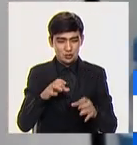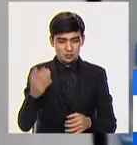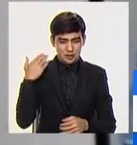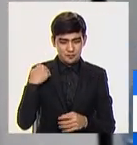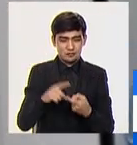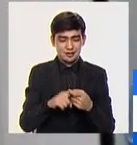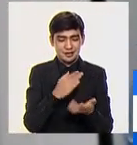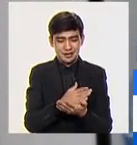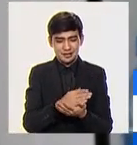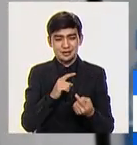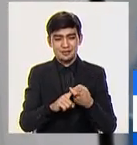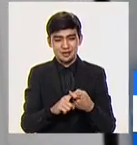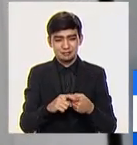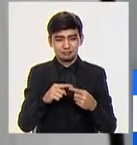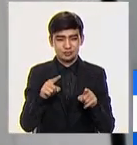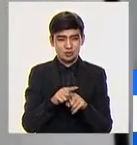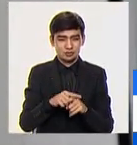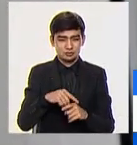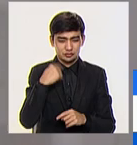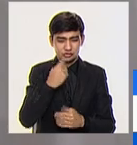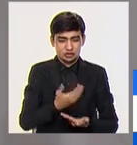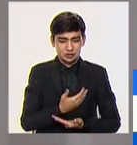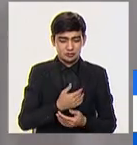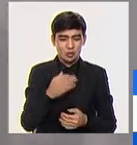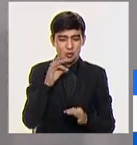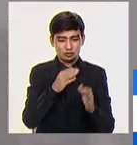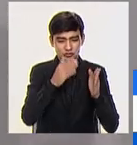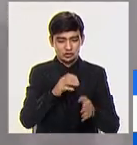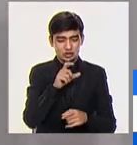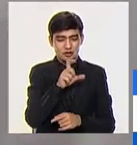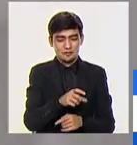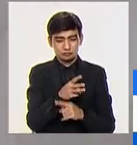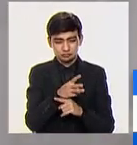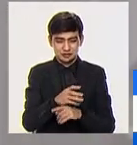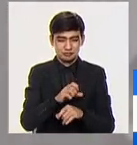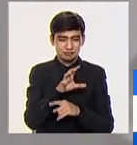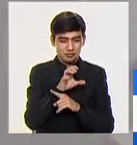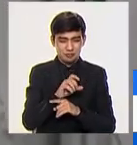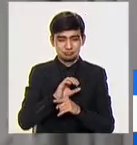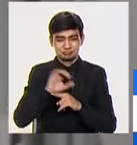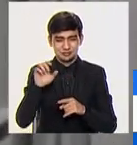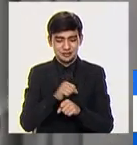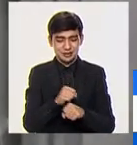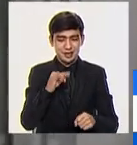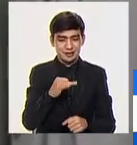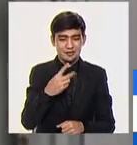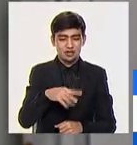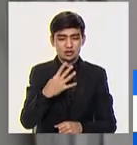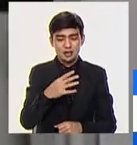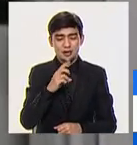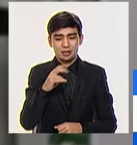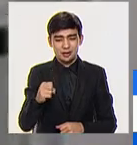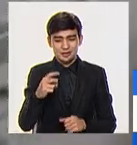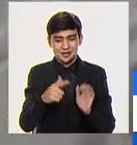и связаны с неприкосновенностью частной жизни. В то же время предложил отправлять жалобы на сервис Holdout 24/7, где